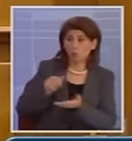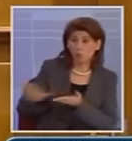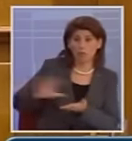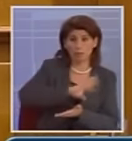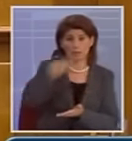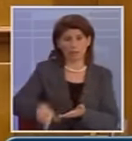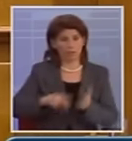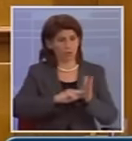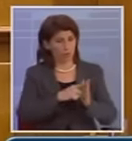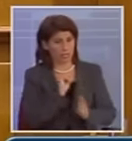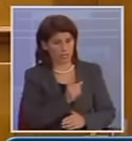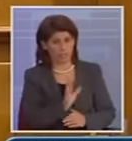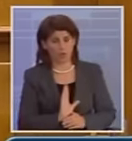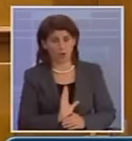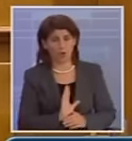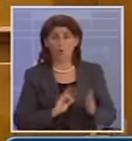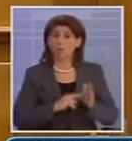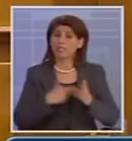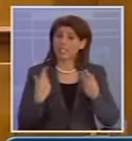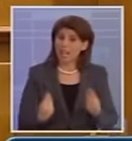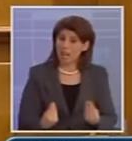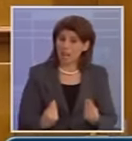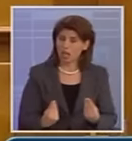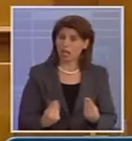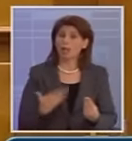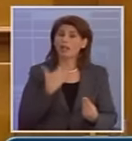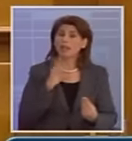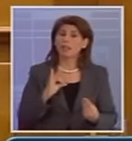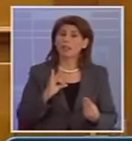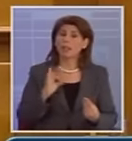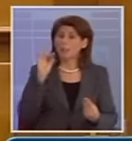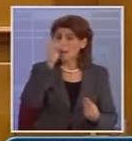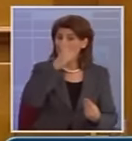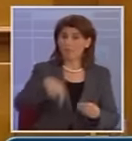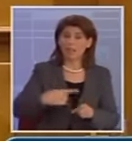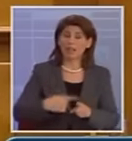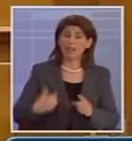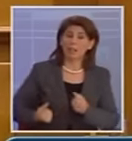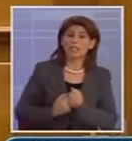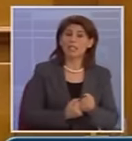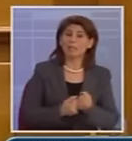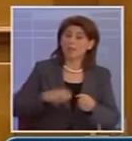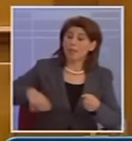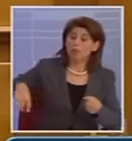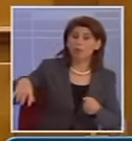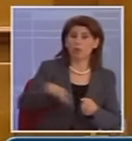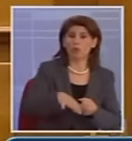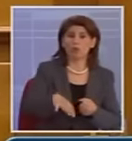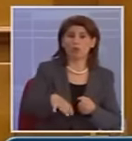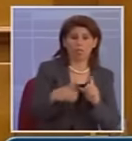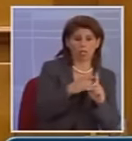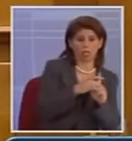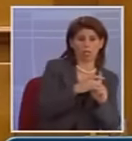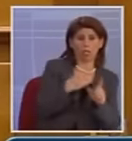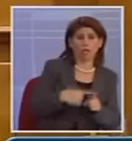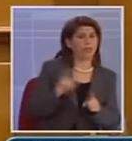τώρα. Προσέξτε το. Προσέξτε καλά. Γιατί η περήφανη Ελλάδα είναι μια Ελλάδα με στηρίγματα παντού. Μια απομονωμένη Ελλάδα δεν